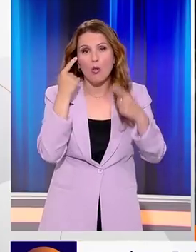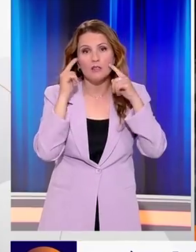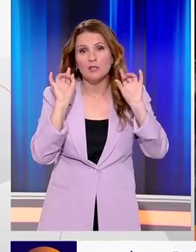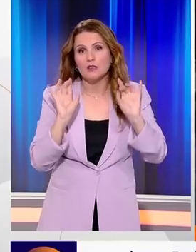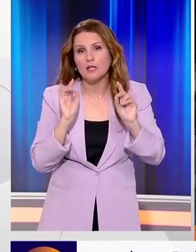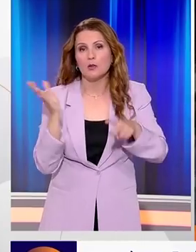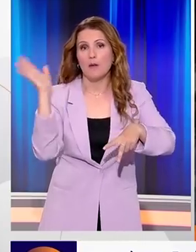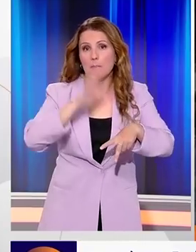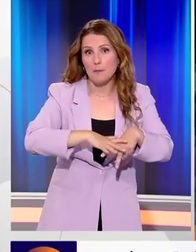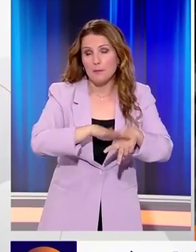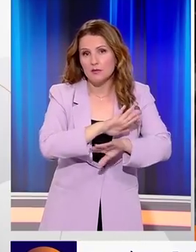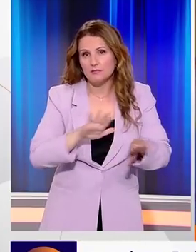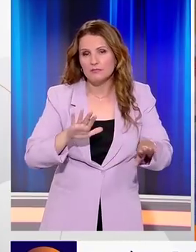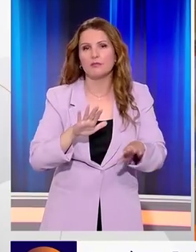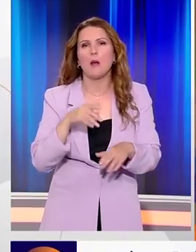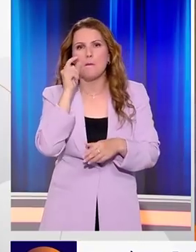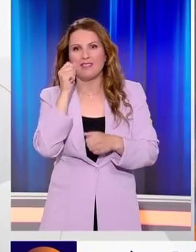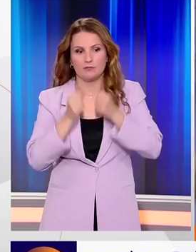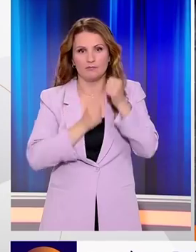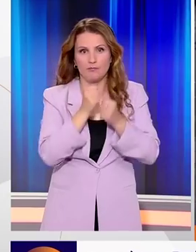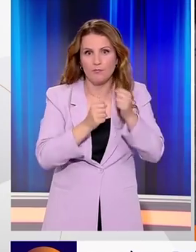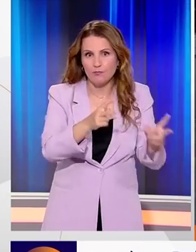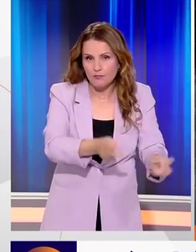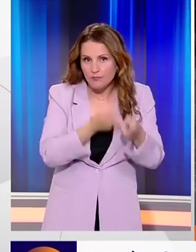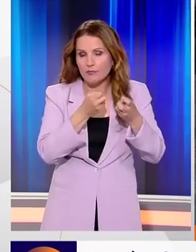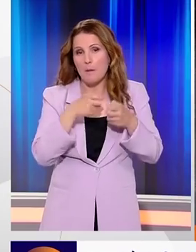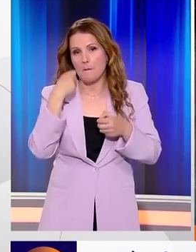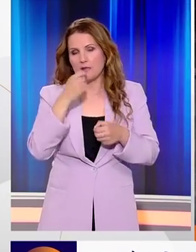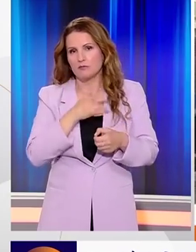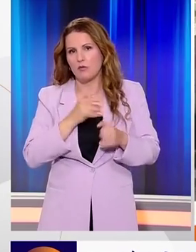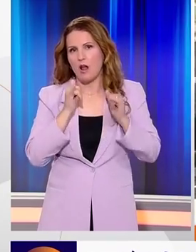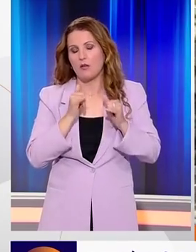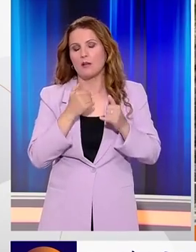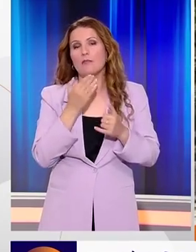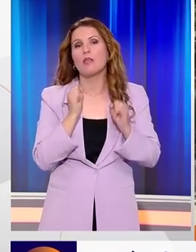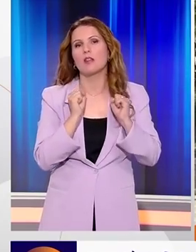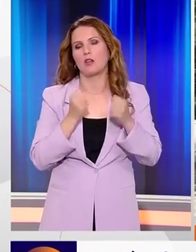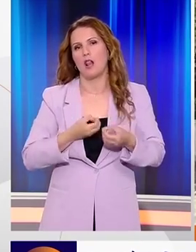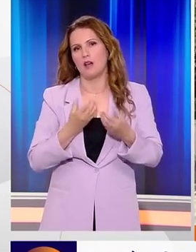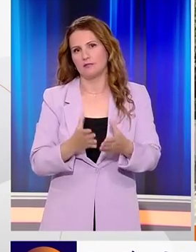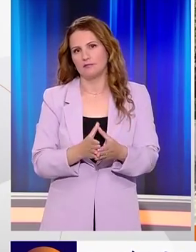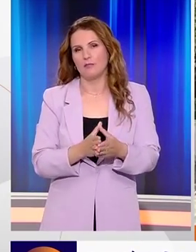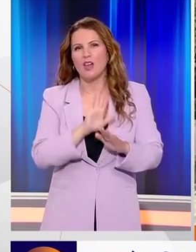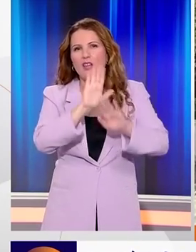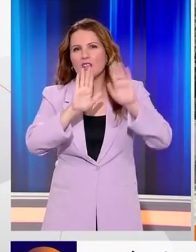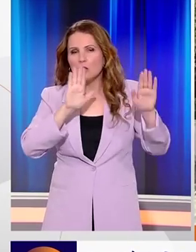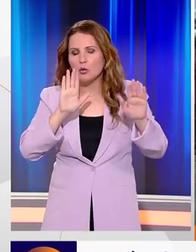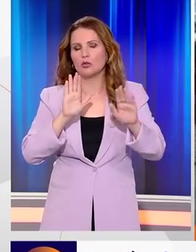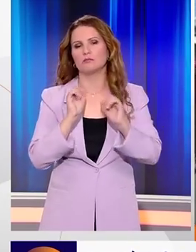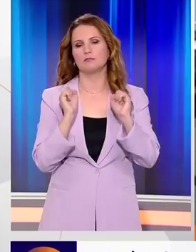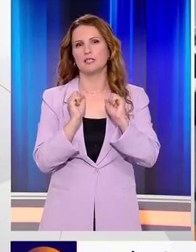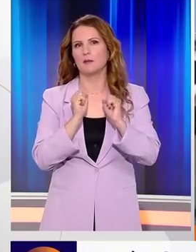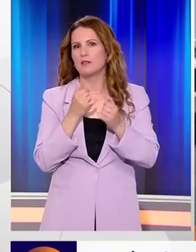στιγμής λόγους. Το παιδί απεγκλώβησε ο πατέρας του, ενώ η μητέρα δεν μπορεί να συνέλθει από το σοκ. Οι γείτονες ενήργησαν